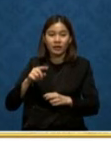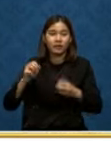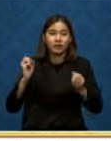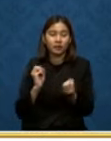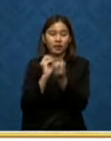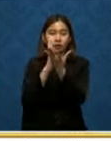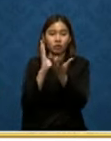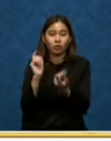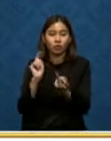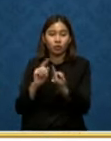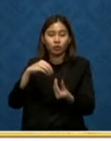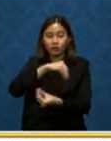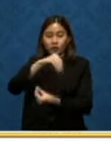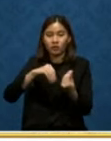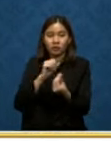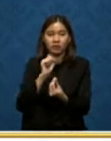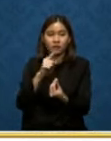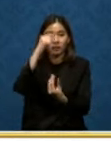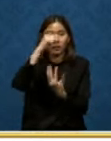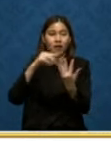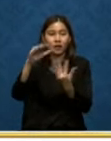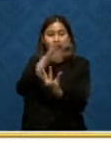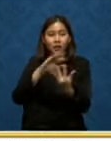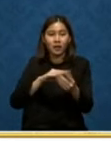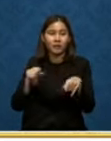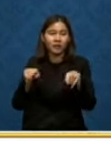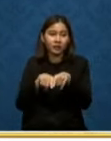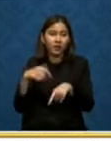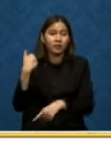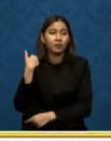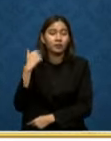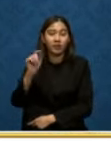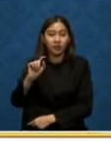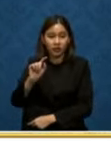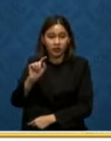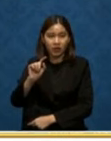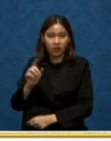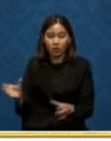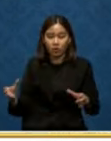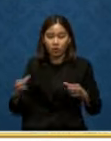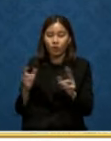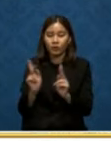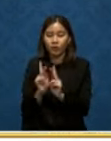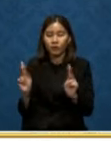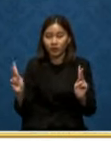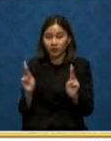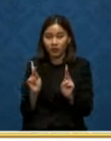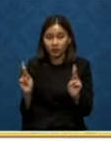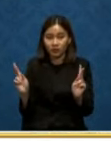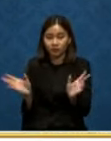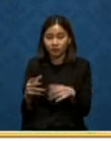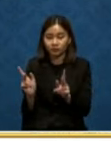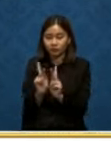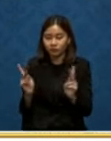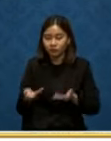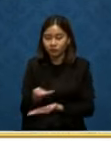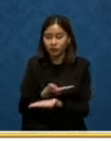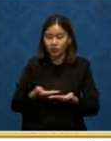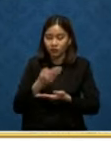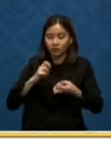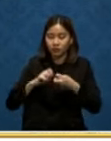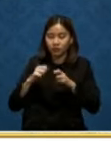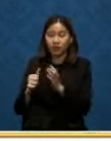เศรษฐกิจของประเทศอีกด้วยจึงมีการตั้งคณะกรรมการกรรมาธิการขึ้นมาเพื่อพิจารณาแก้